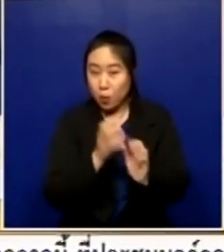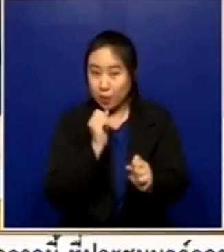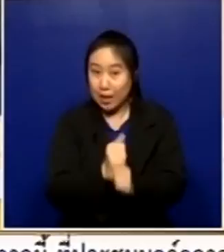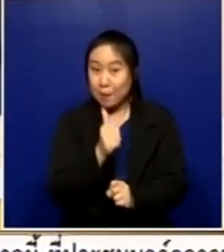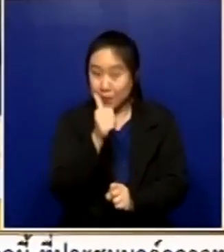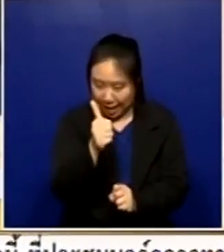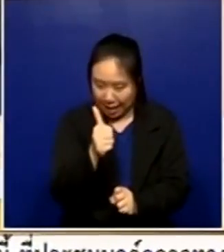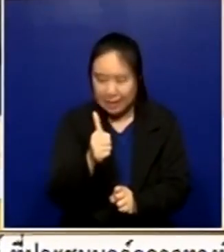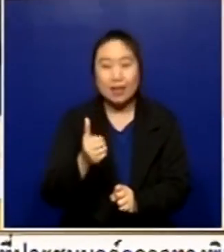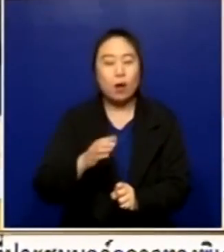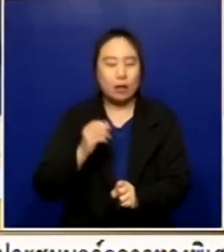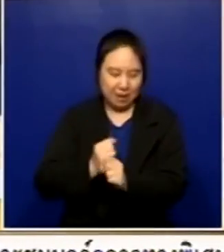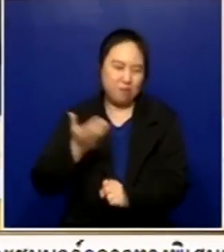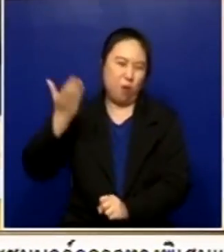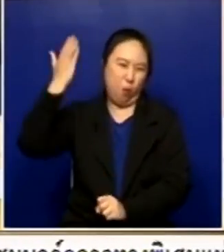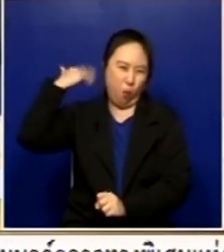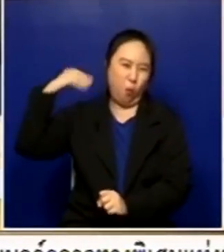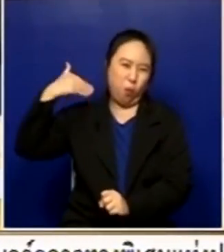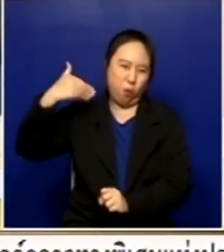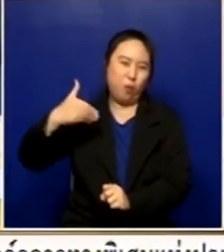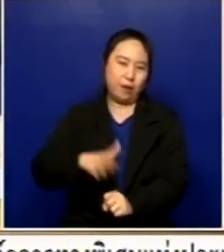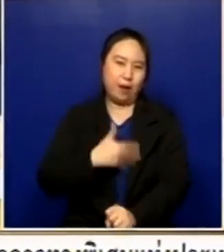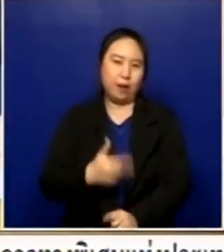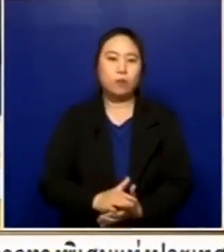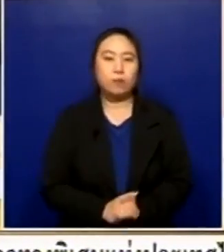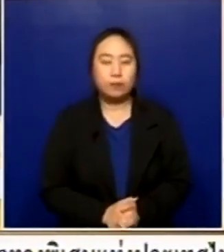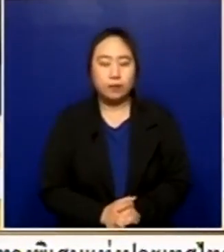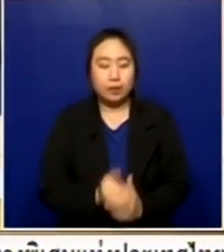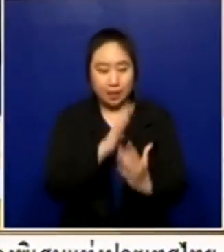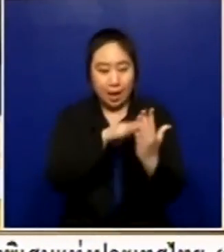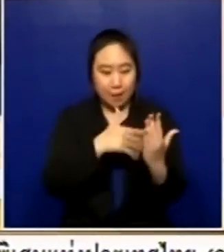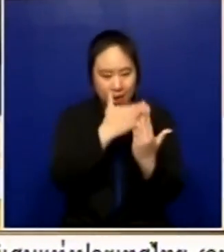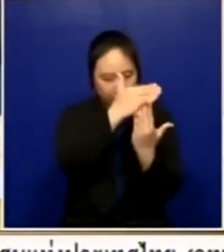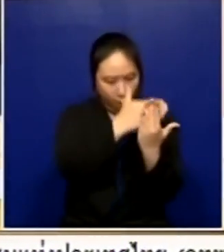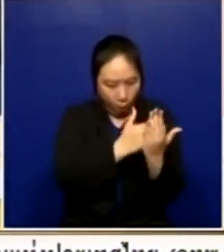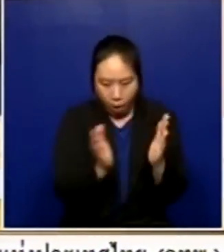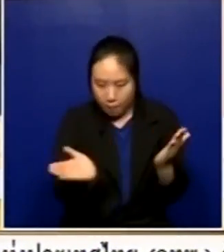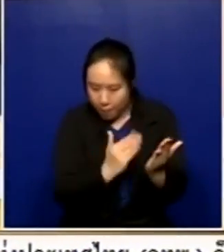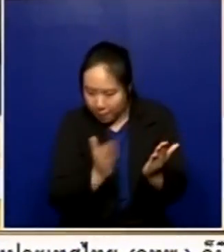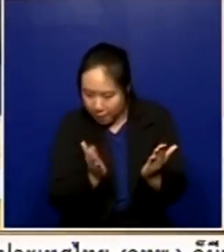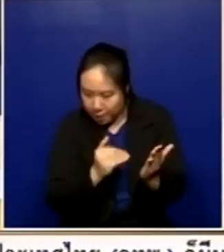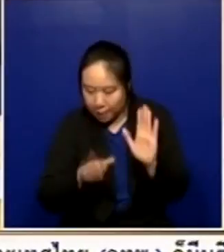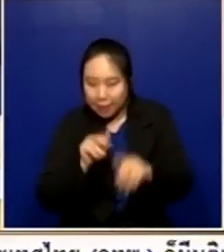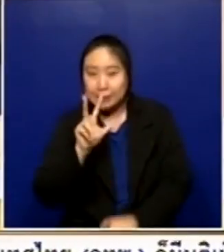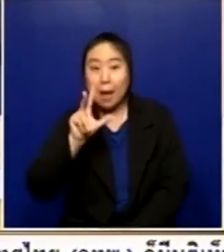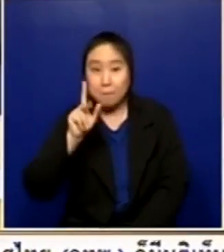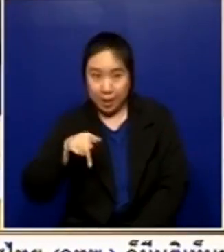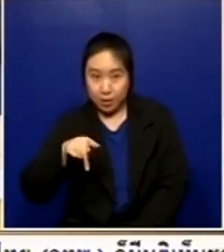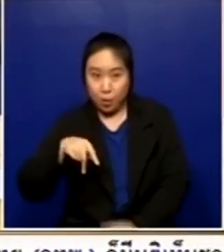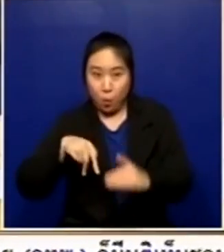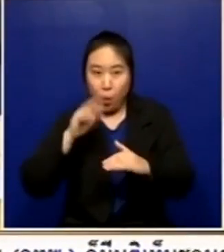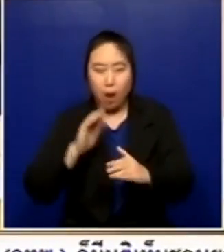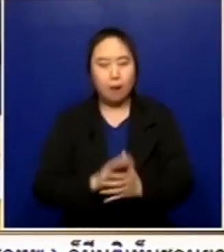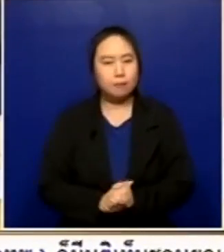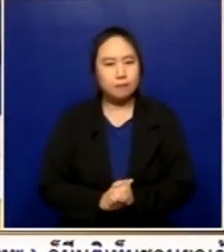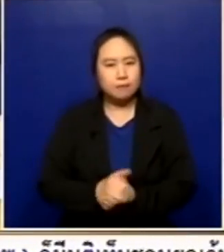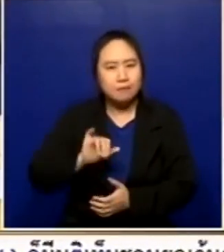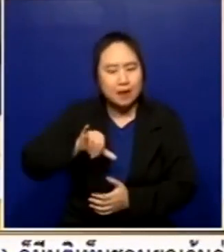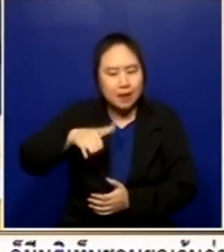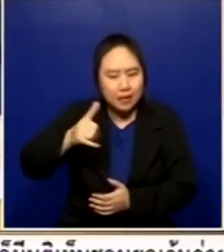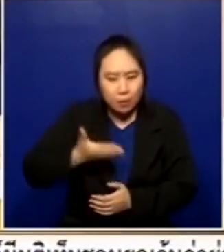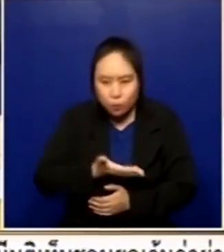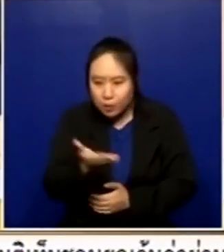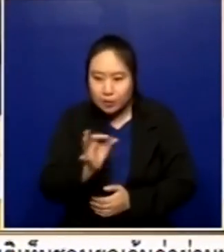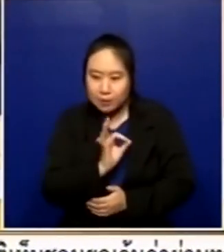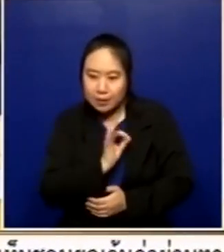สำเร็จเป็นนานแล้วครับแผนการไปถูกเขียนขึ้นมา 300หน้าแต่ผมไม่แน่ใจว่ามีท่านสมาชิกสภาคน